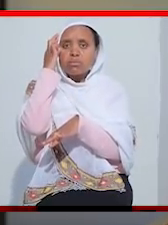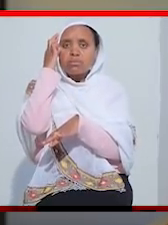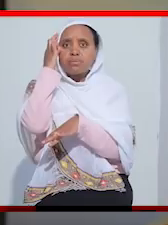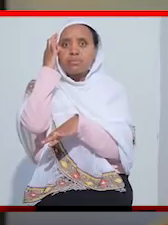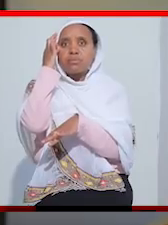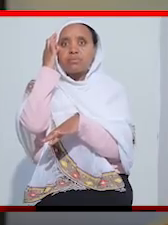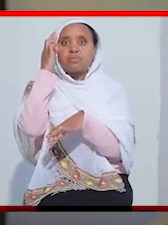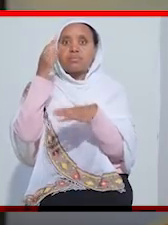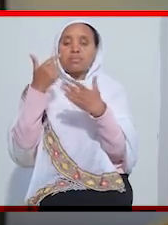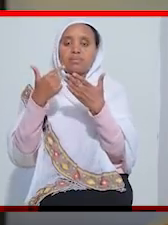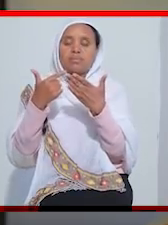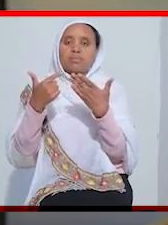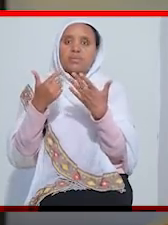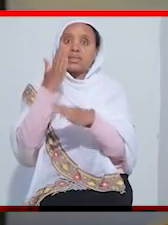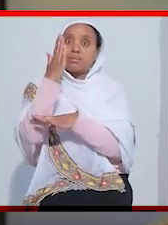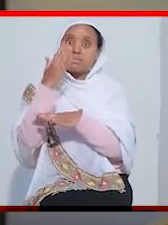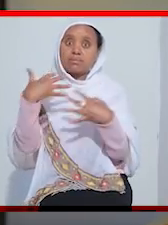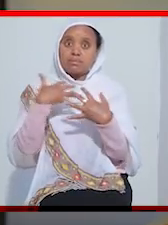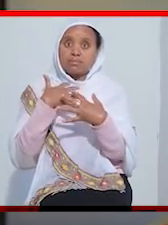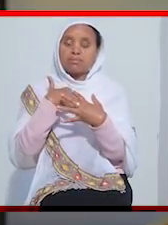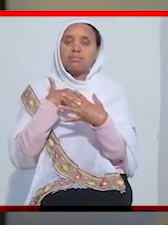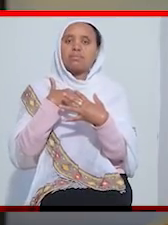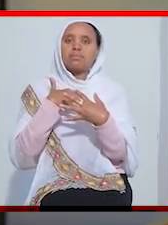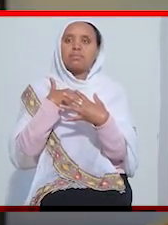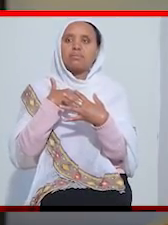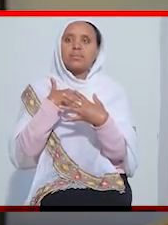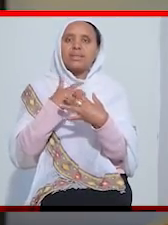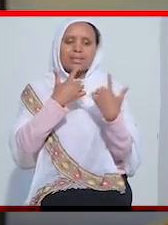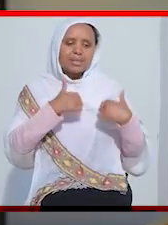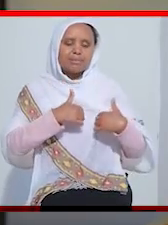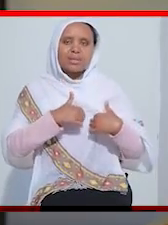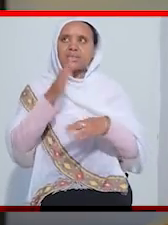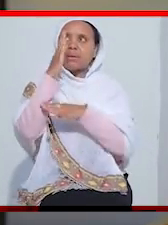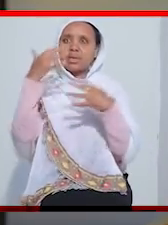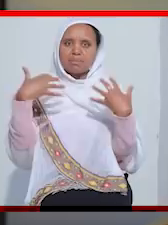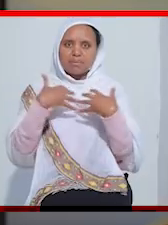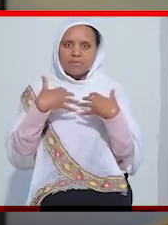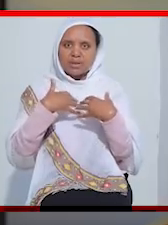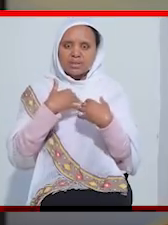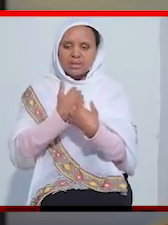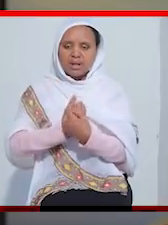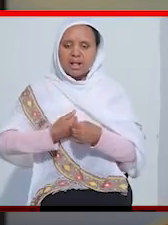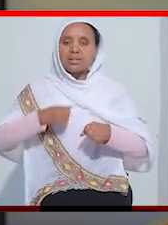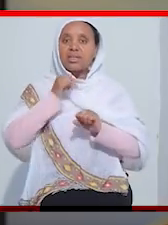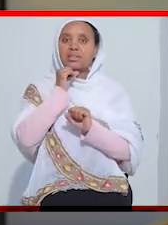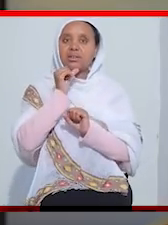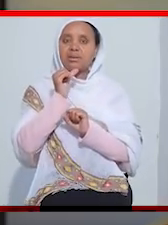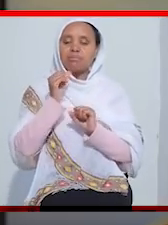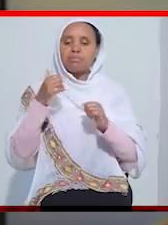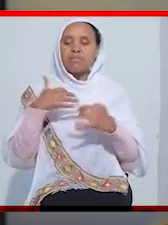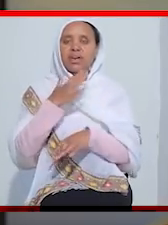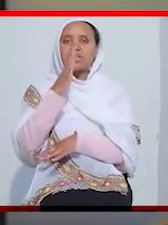ምክንያቱም ለእመይታ አስረ ልብ በፈሪሃ እግዚአብሔር ይወርድ ውስተ ጸድፍ። ልብ እግዚአብሔርን በመፍራት